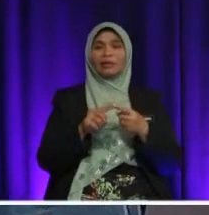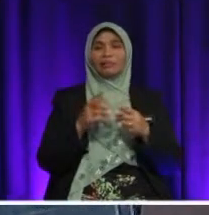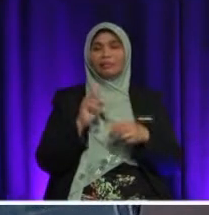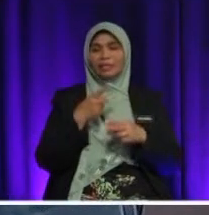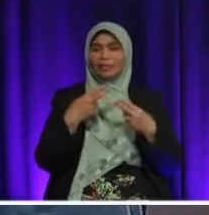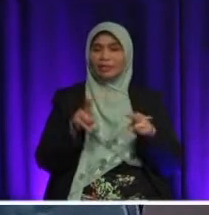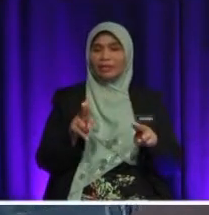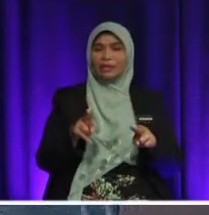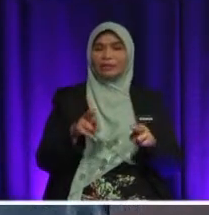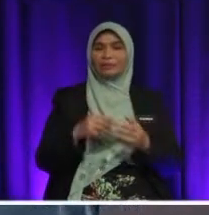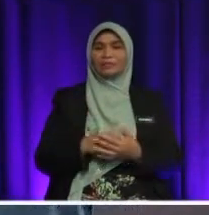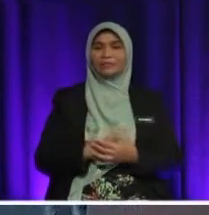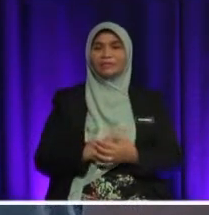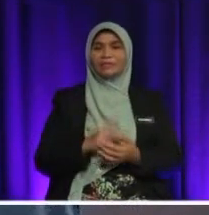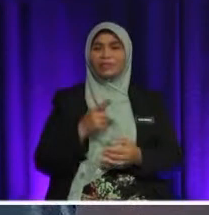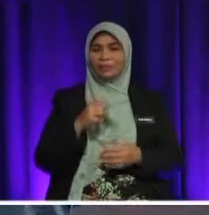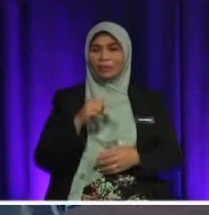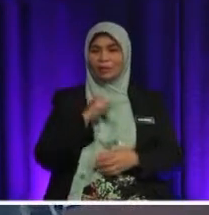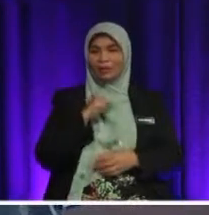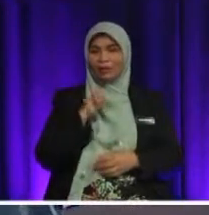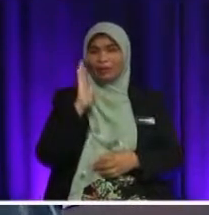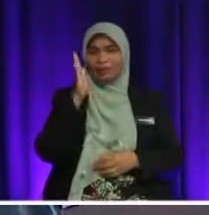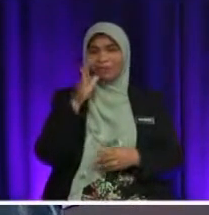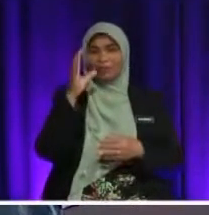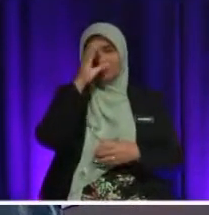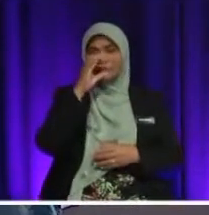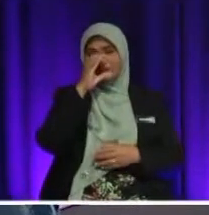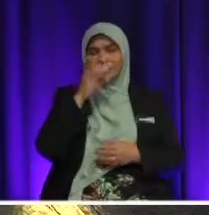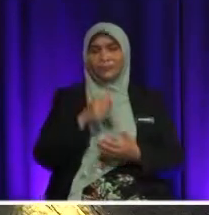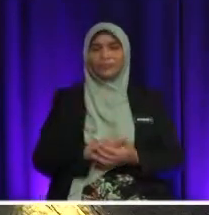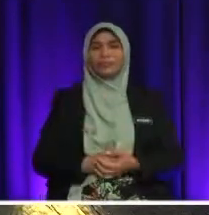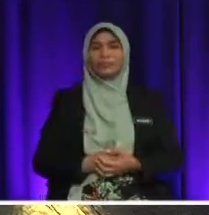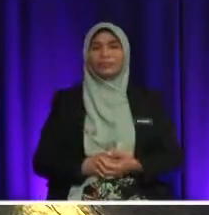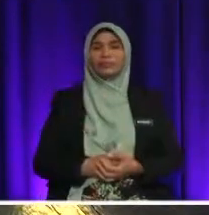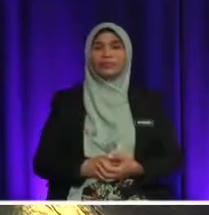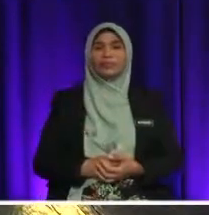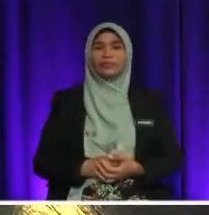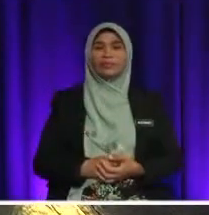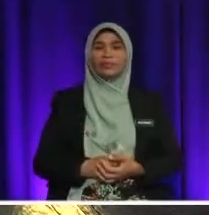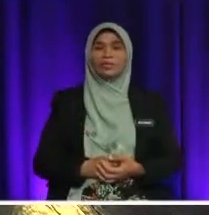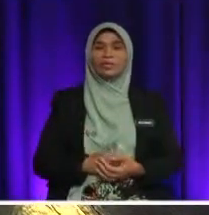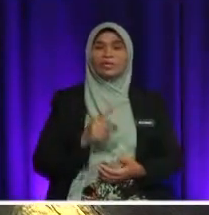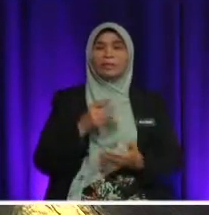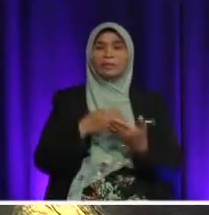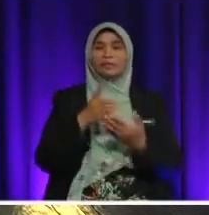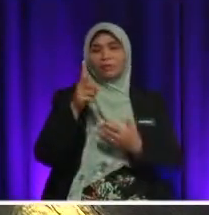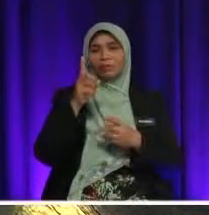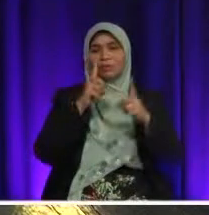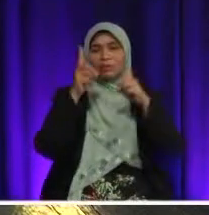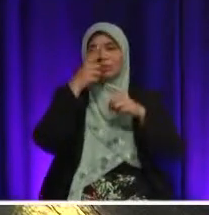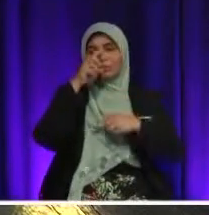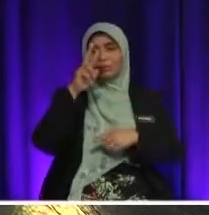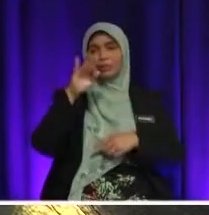Kawan Ini panasnya boleh berapa bintang di untuk Oke lupa kita b satu bintang